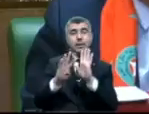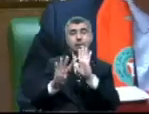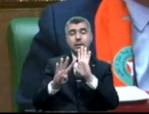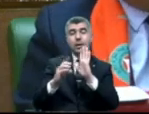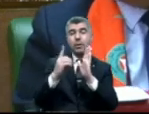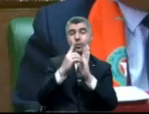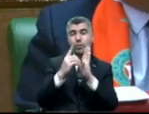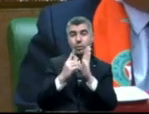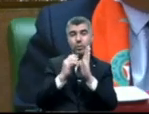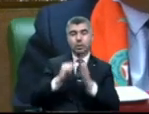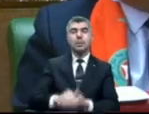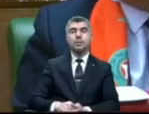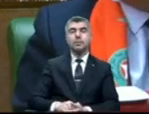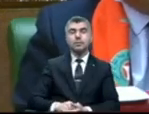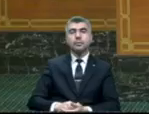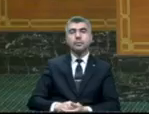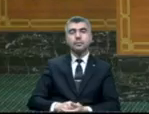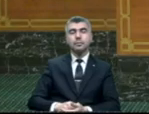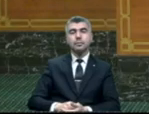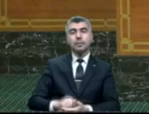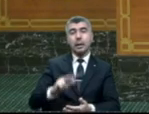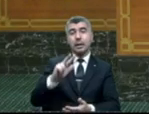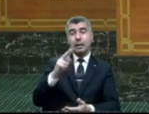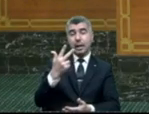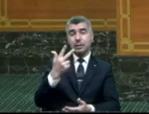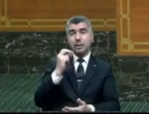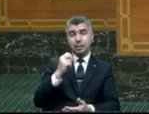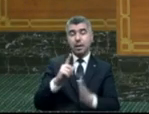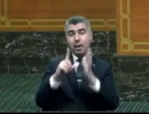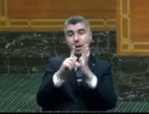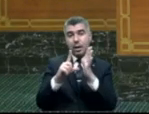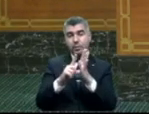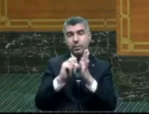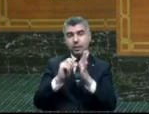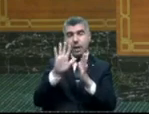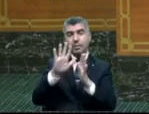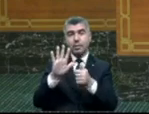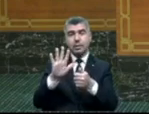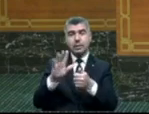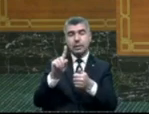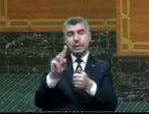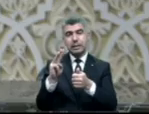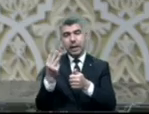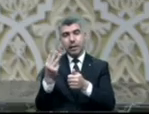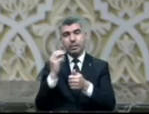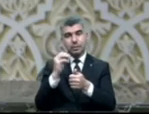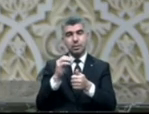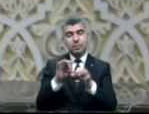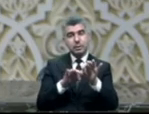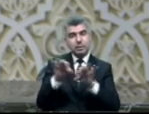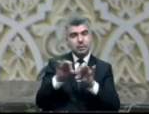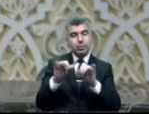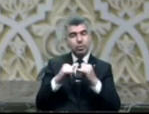المملكة اسمها تعبيرا إرادة الأمة. المادة الثالثة من الباب الثاني من القانون التنظيمي 065/13 المتعلق بتسيير